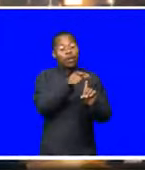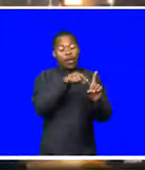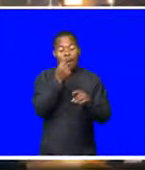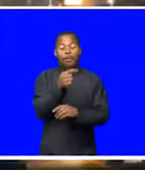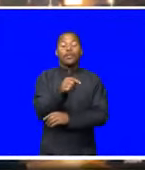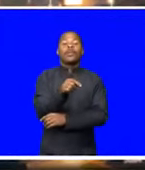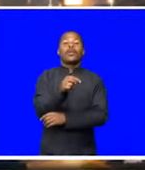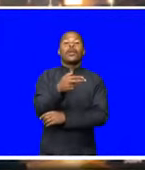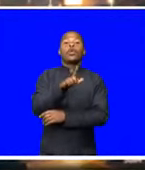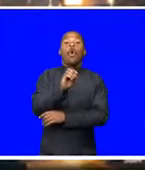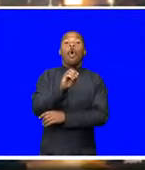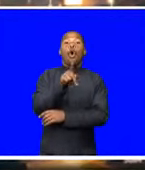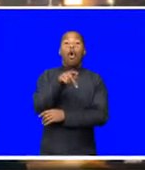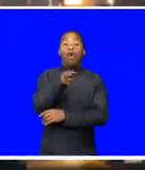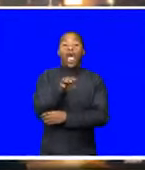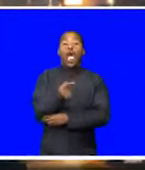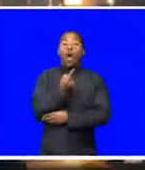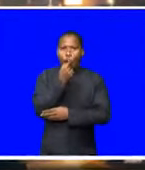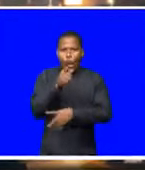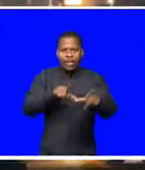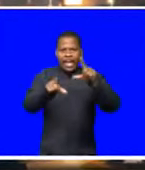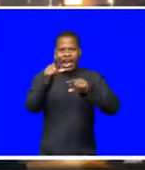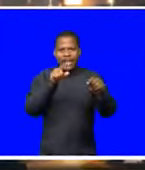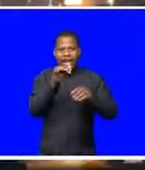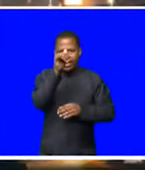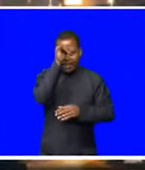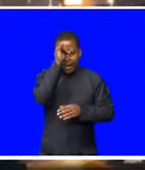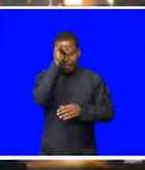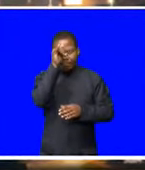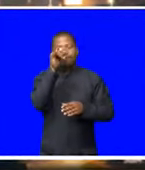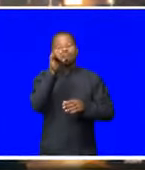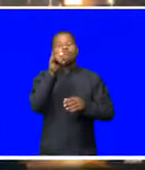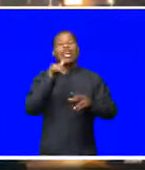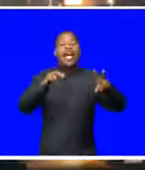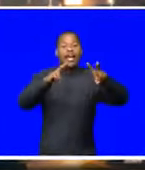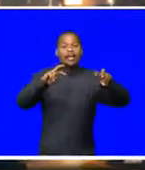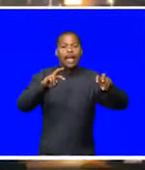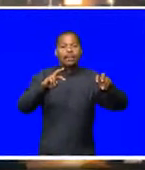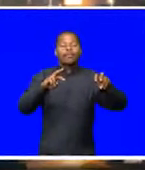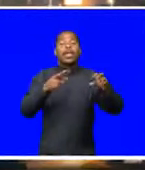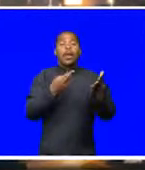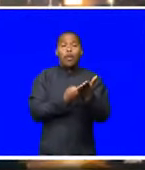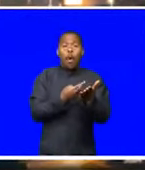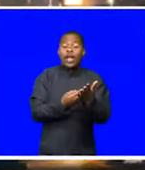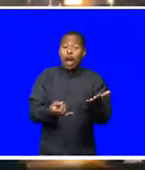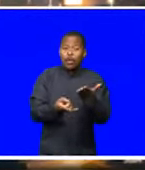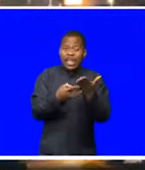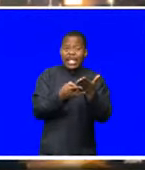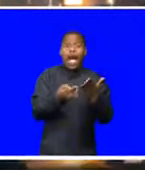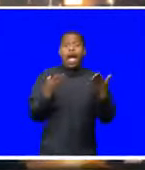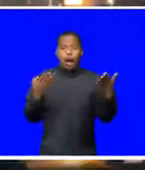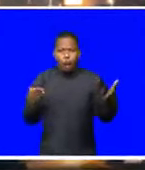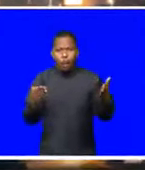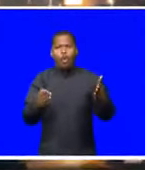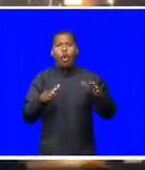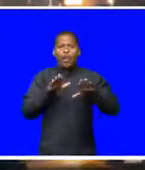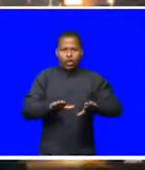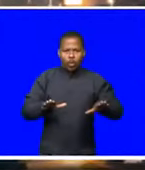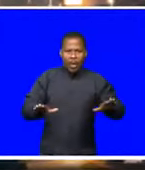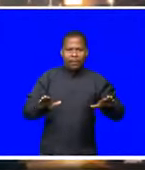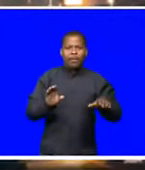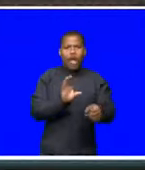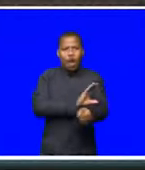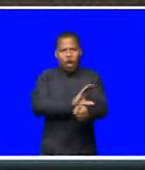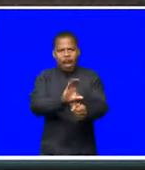lokuhlola ke makhono eveni Eswatini National Skills Audit abanemthelela ekwenteni ke noma ke kuniketeni imfundzathi kubafundzi